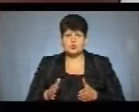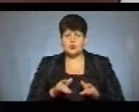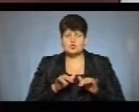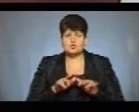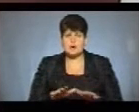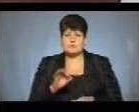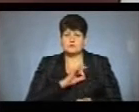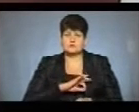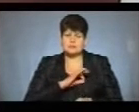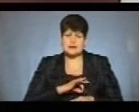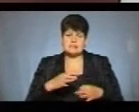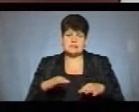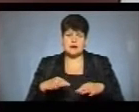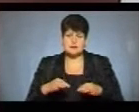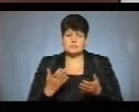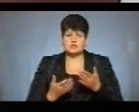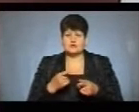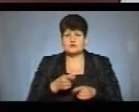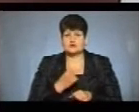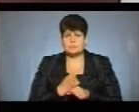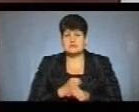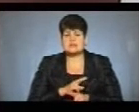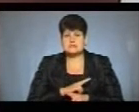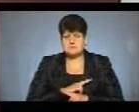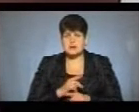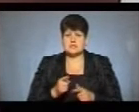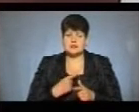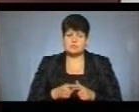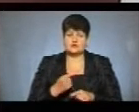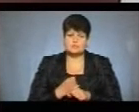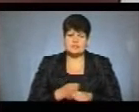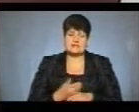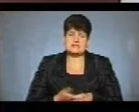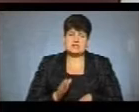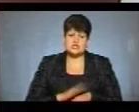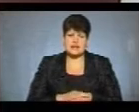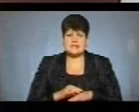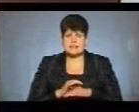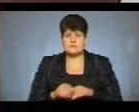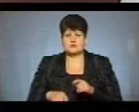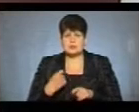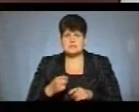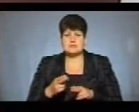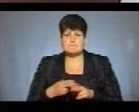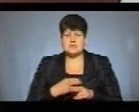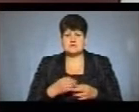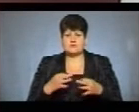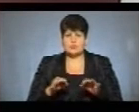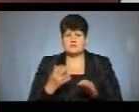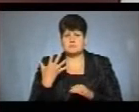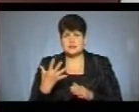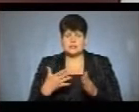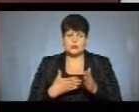або експлуатації транспорту, якщо вони спричинили смерть або заподіяли тяжке тілесне ушкодження. Стаття передбачає позбавлення волі від 5